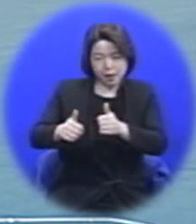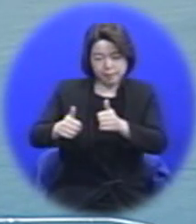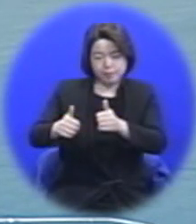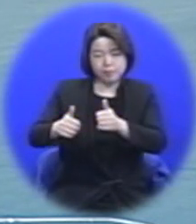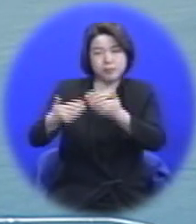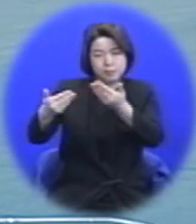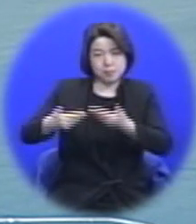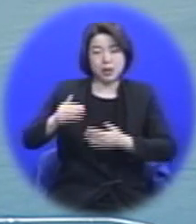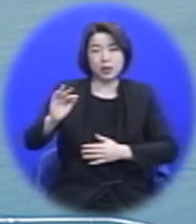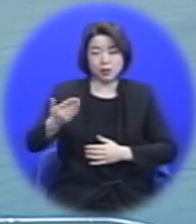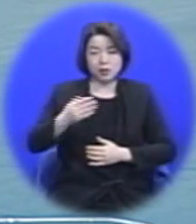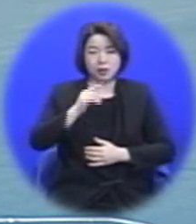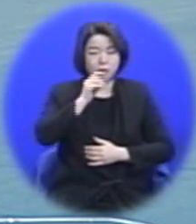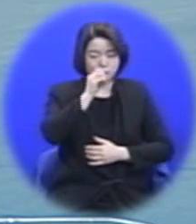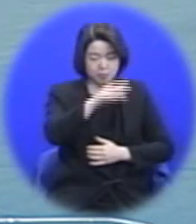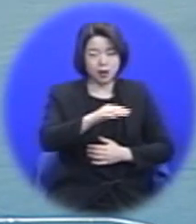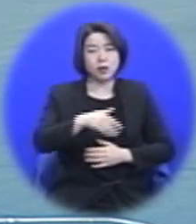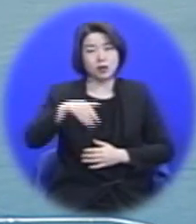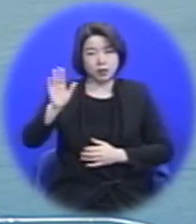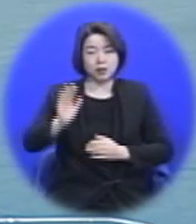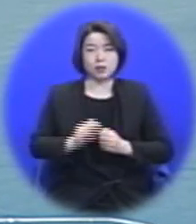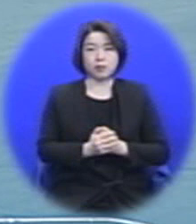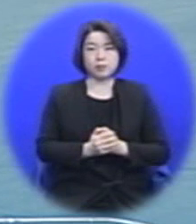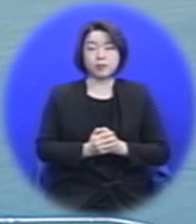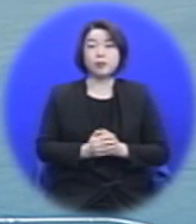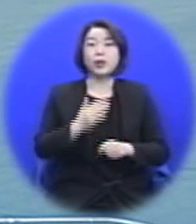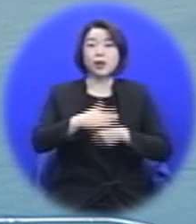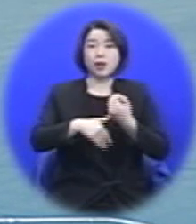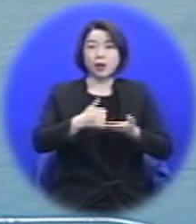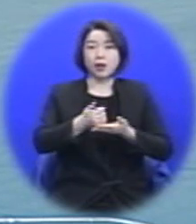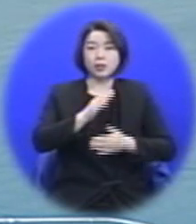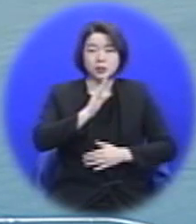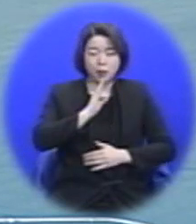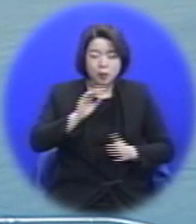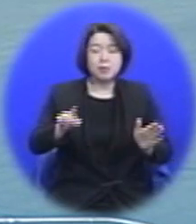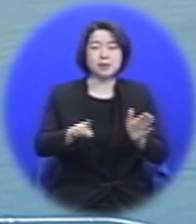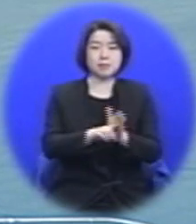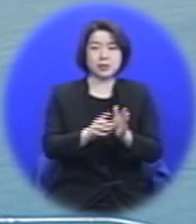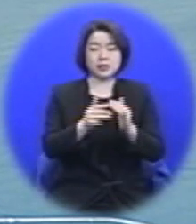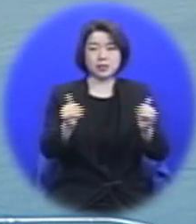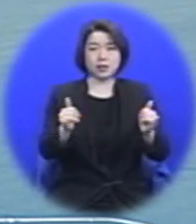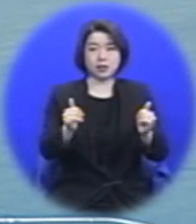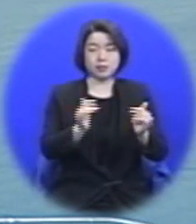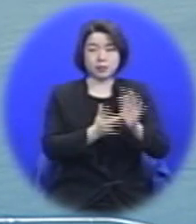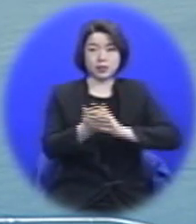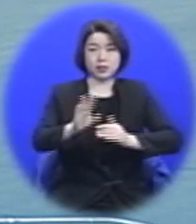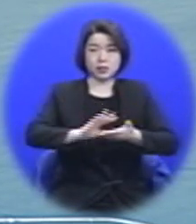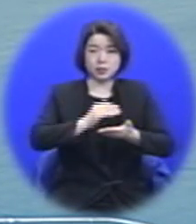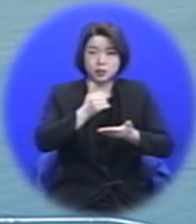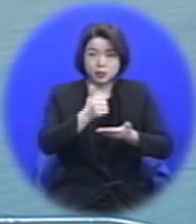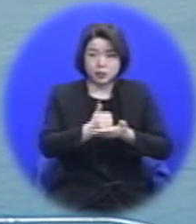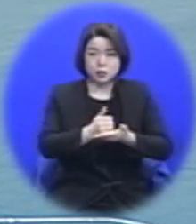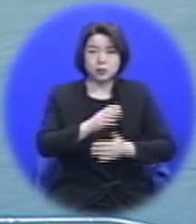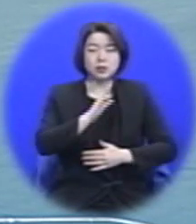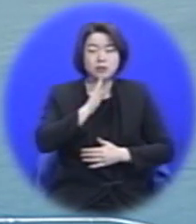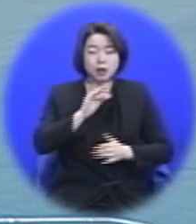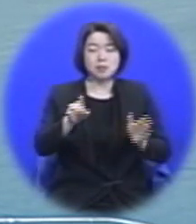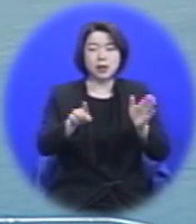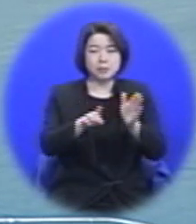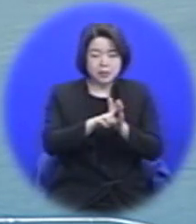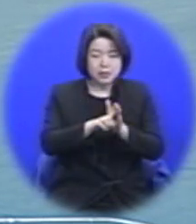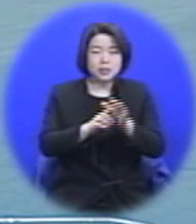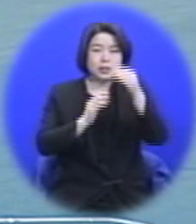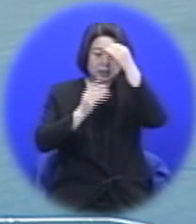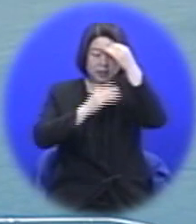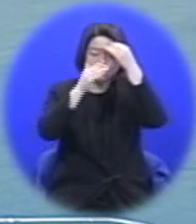것이라. 하나님을 정말 믿는 자, 그리고 예수 그리스도를 정말 믿는